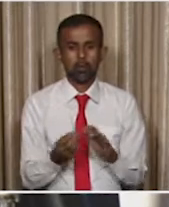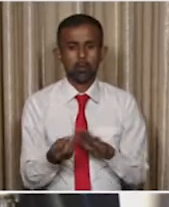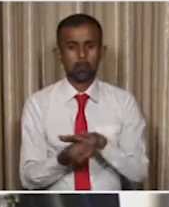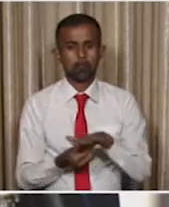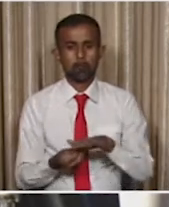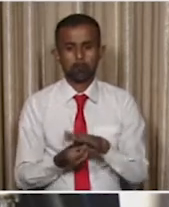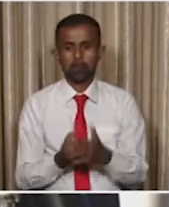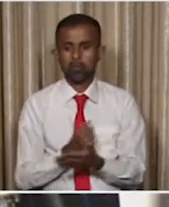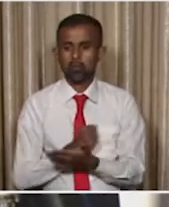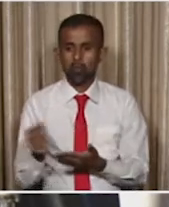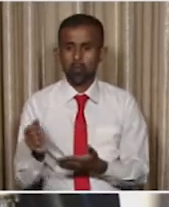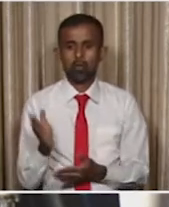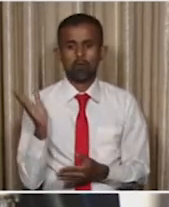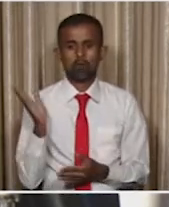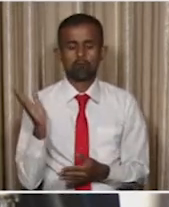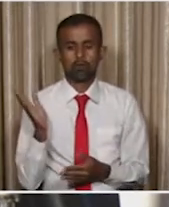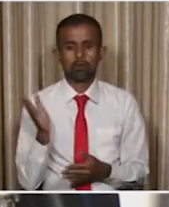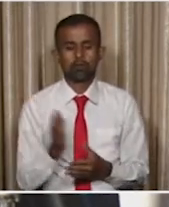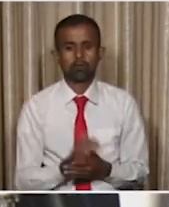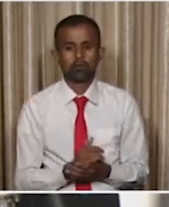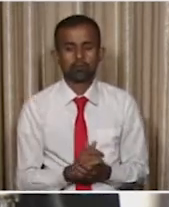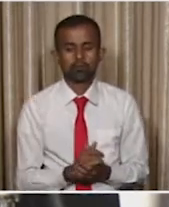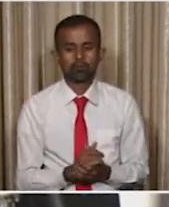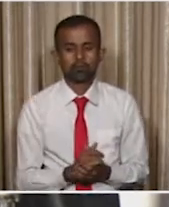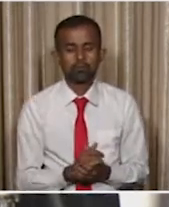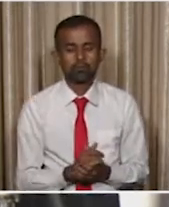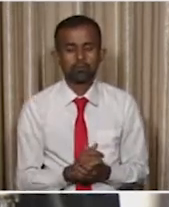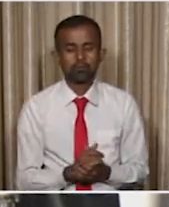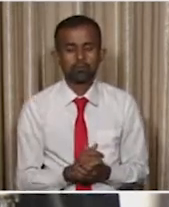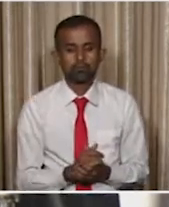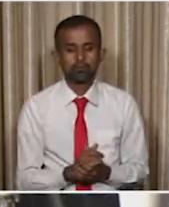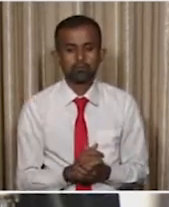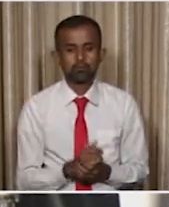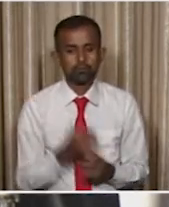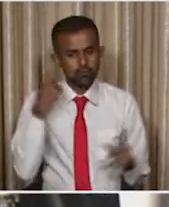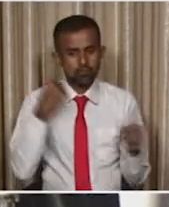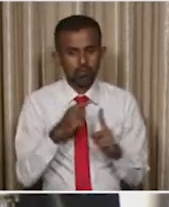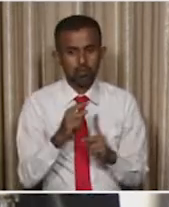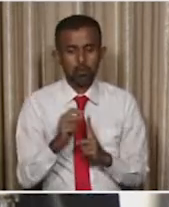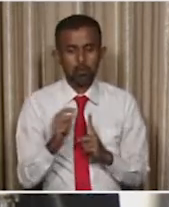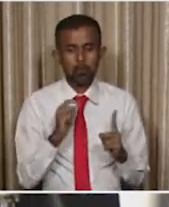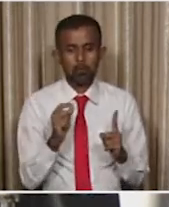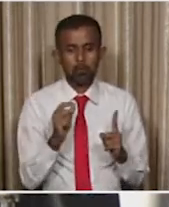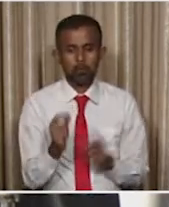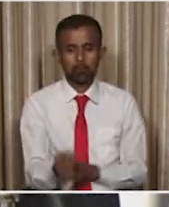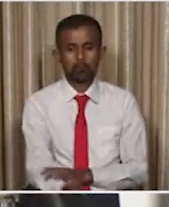கண்டுகொள்ளாமல் இருப்பது கவலைக்குரிய விடயம் இது தொடர்பிலே பாராளுமன்றம் உரிய கவனத்தை செலுத்த வேண்டும் என்று கேட்டு என்னுடைய கருத்துக்களை நிறைவு செய்கிறேன் நன்றி